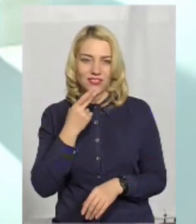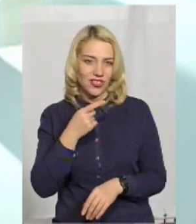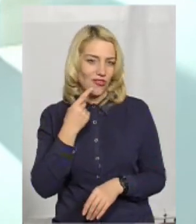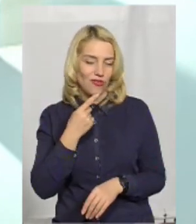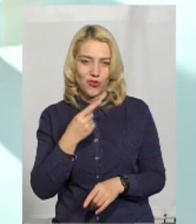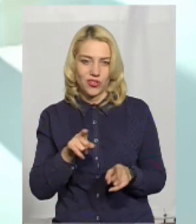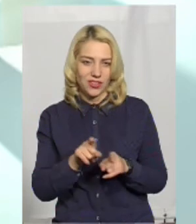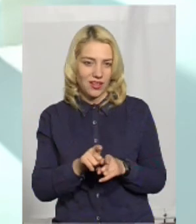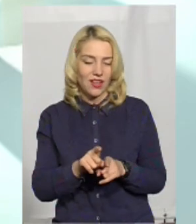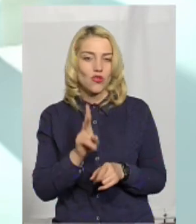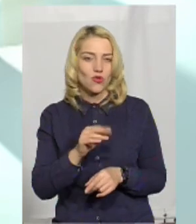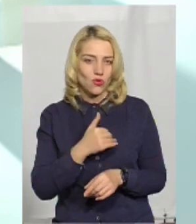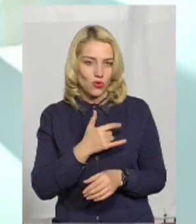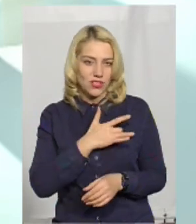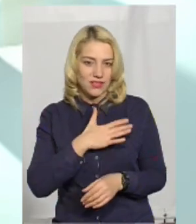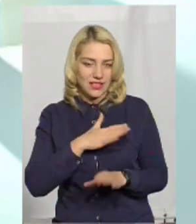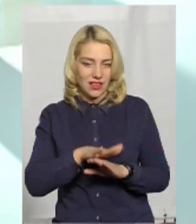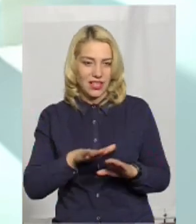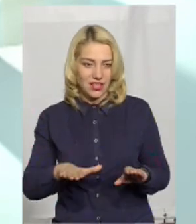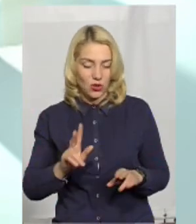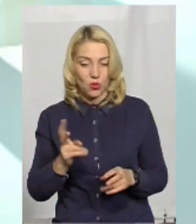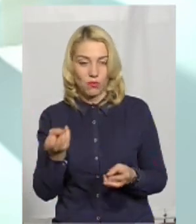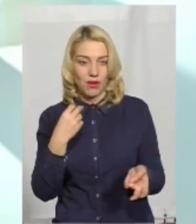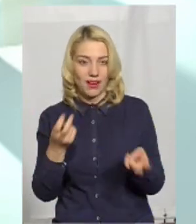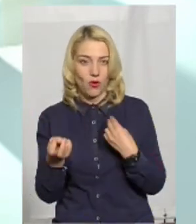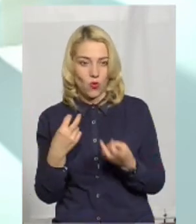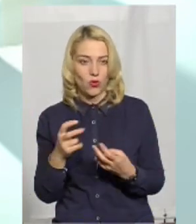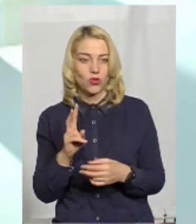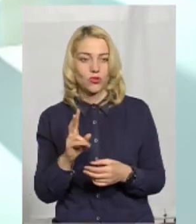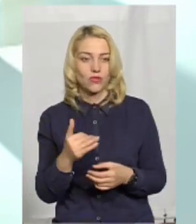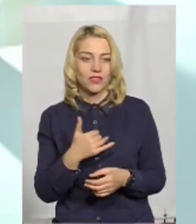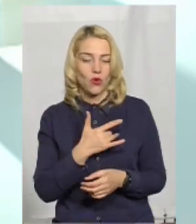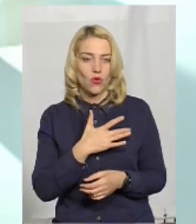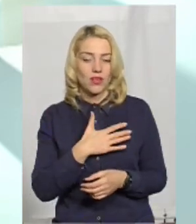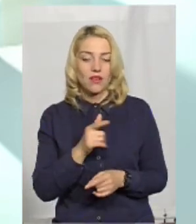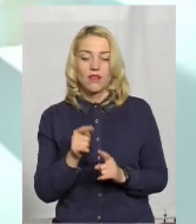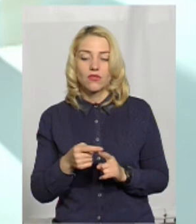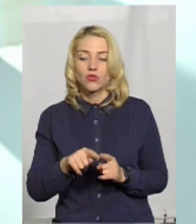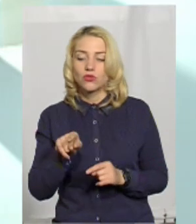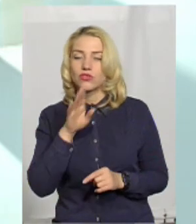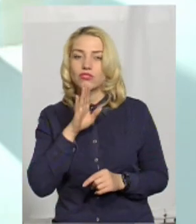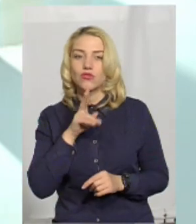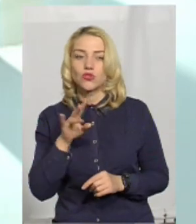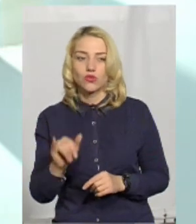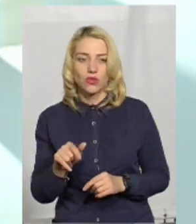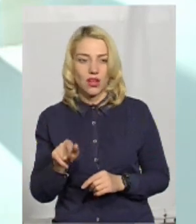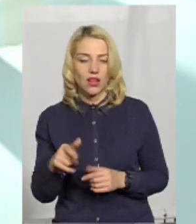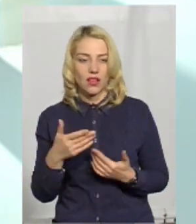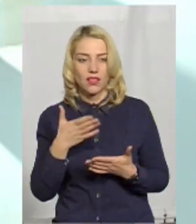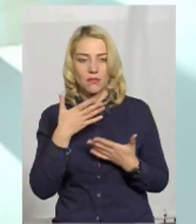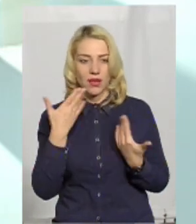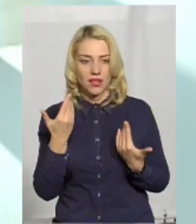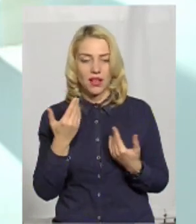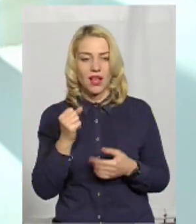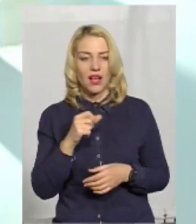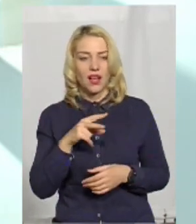кандидатам, усиновлювачів, ті, які приходять, тому що вони приходять, всі хочуть усиновити оцю дівчинку одну, на жаль, її немає.